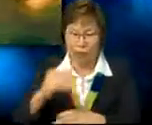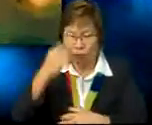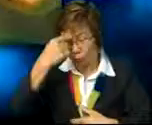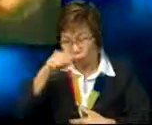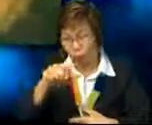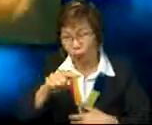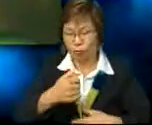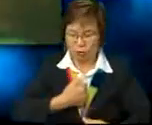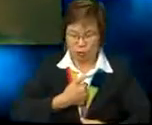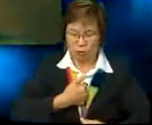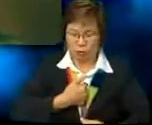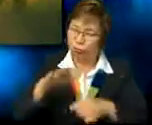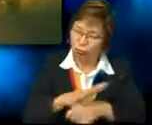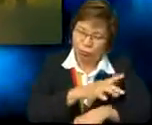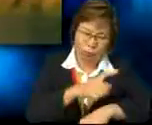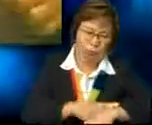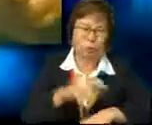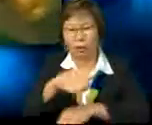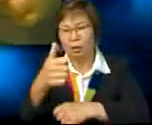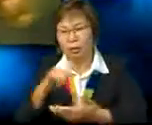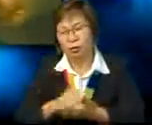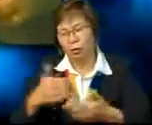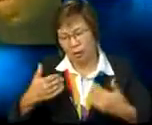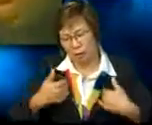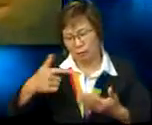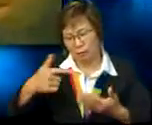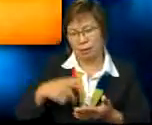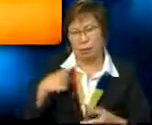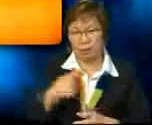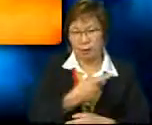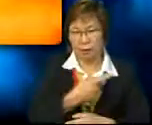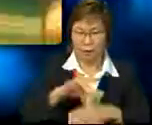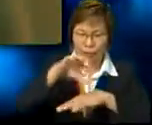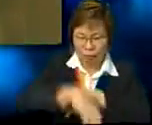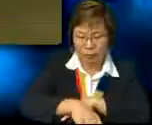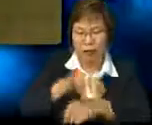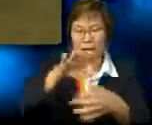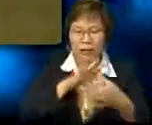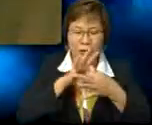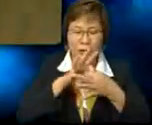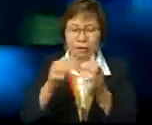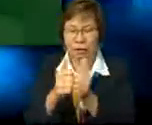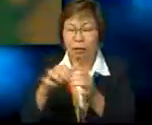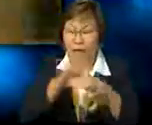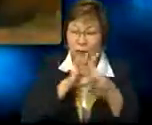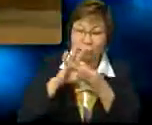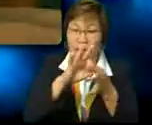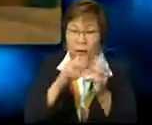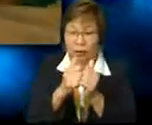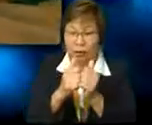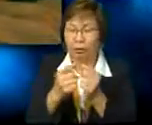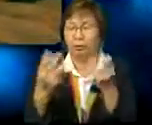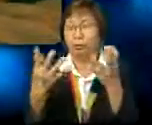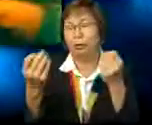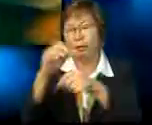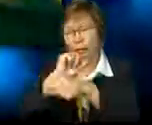untuk diri sendiri. Selain daripada itu ada lagi, kita terpaksa bekerjasama dengan